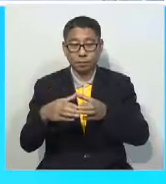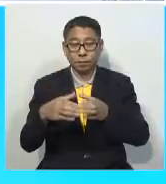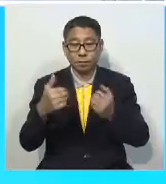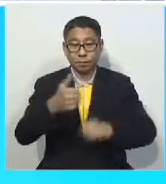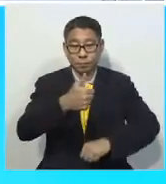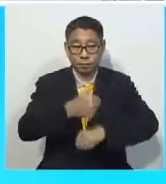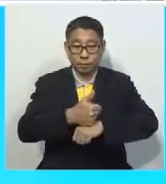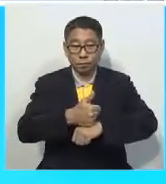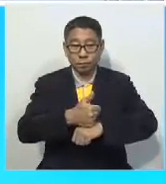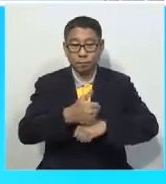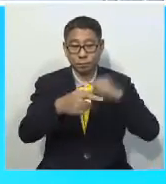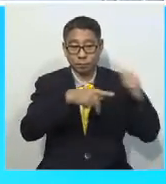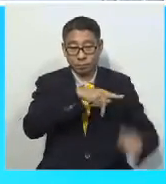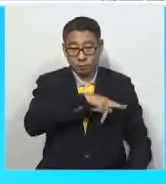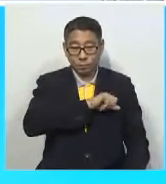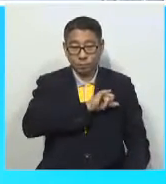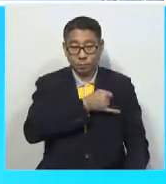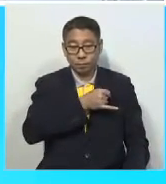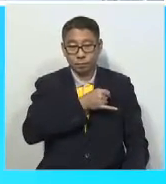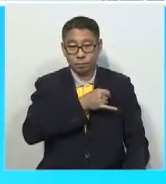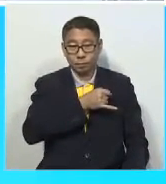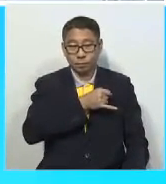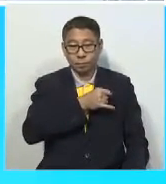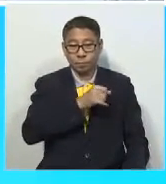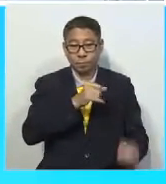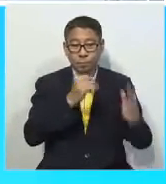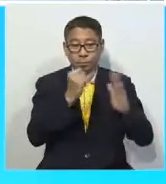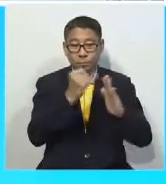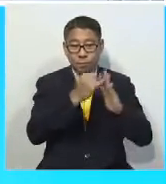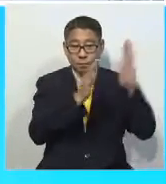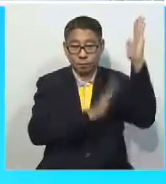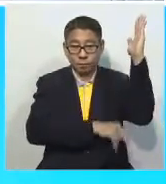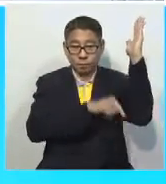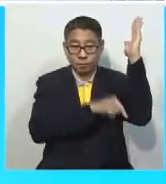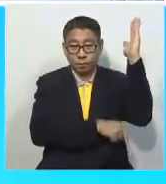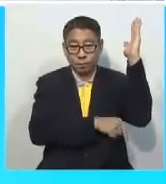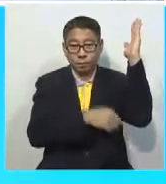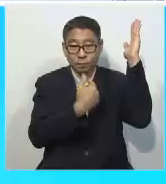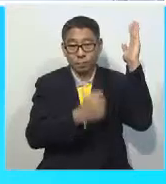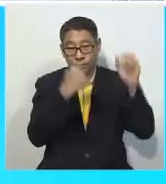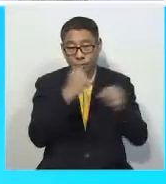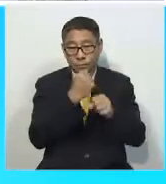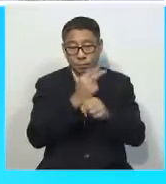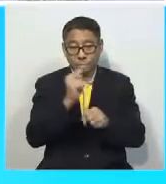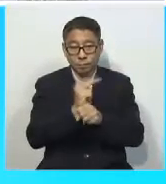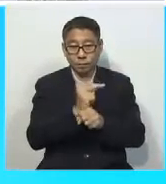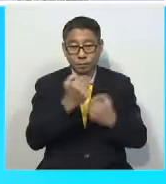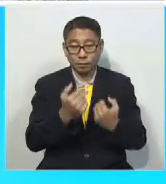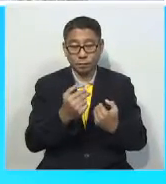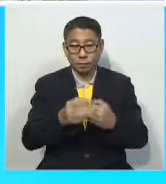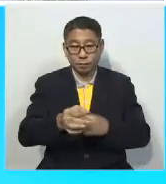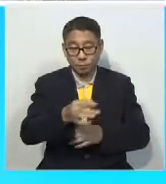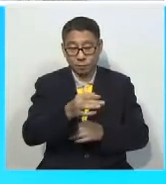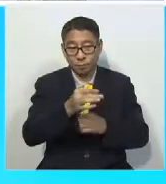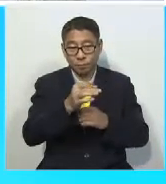ผู้อำนวยการพุทธศาสนาจังหวัดในจังหวัดชายแดนภาคใต้นะครับที่จะทำหน้าที่เป็นเห